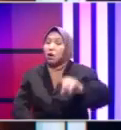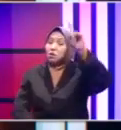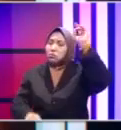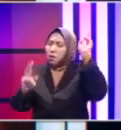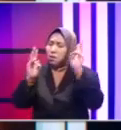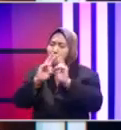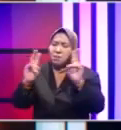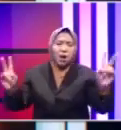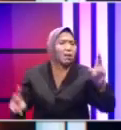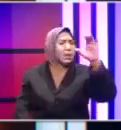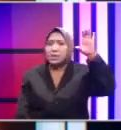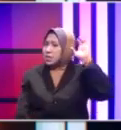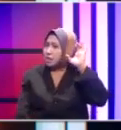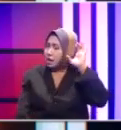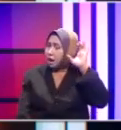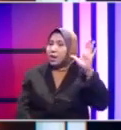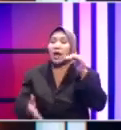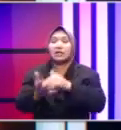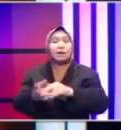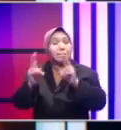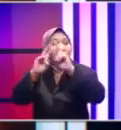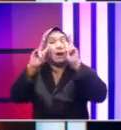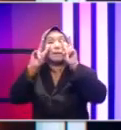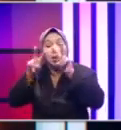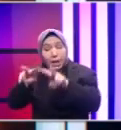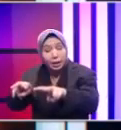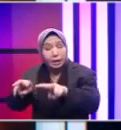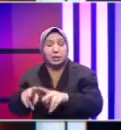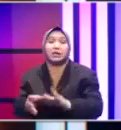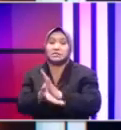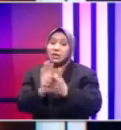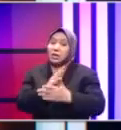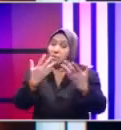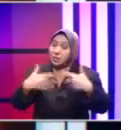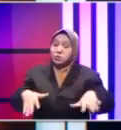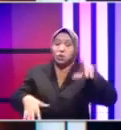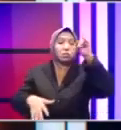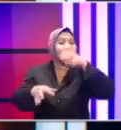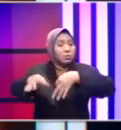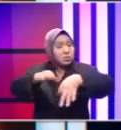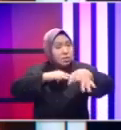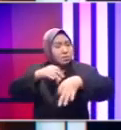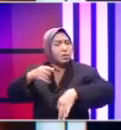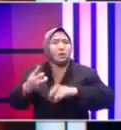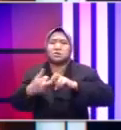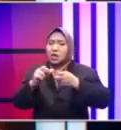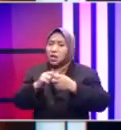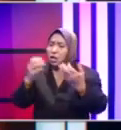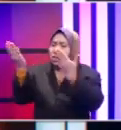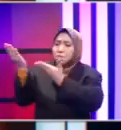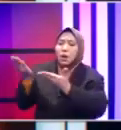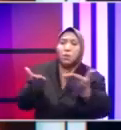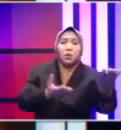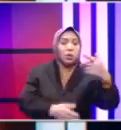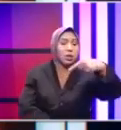masjid Sesungguhnya Allah maha mendengar lagi maha melihat kemudian Allah Jelaskan permasalahan yang dibawa oleh Kaula